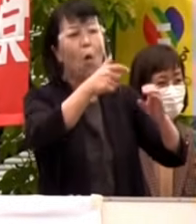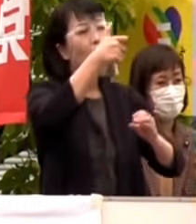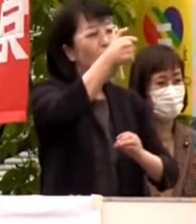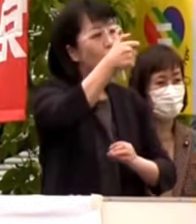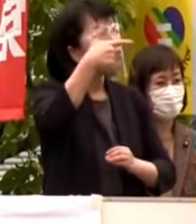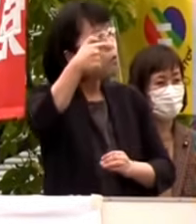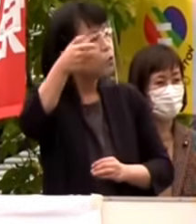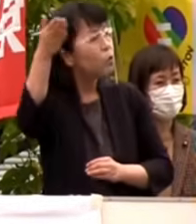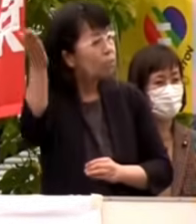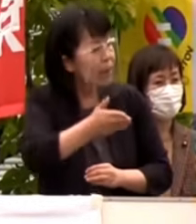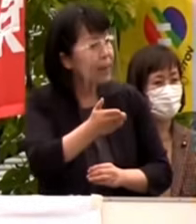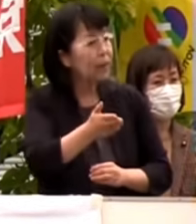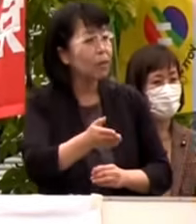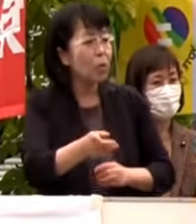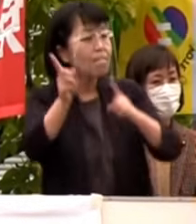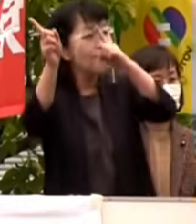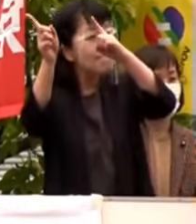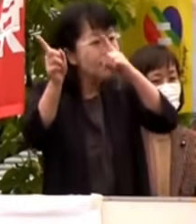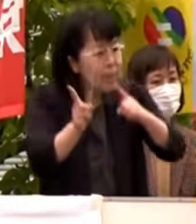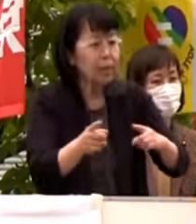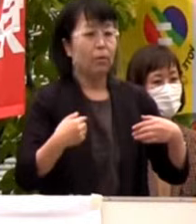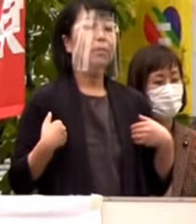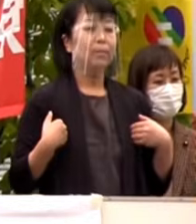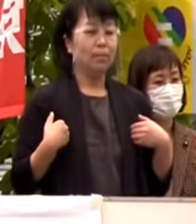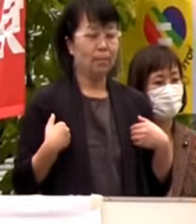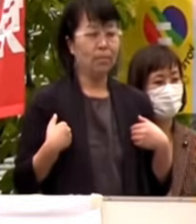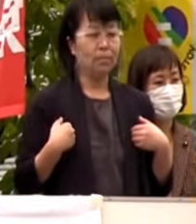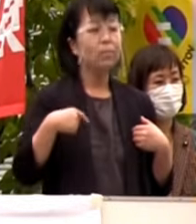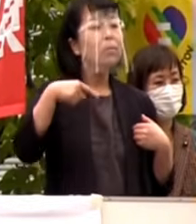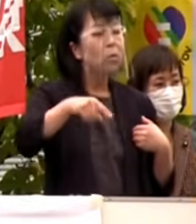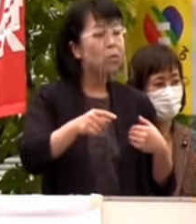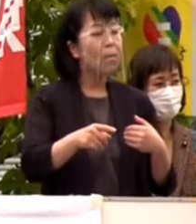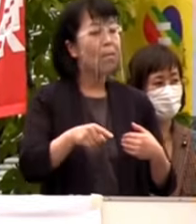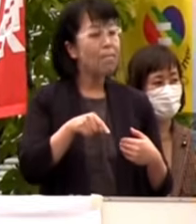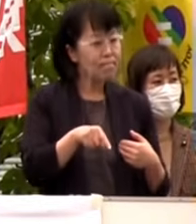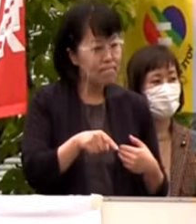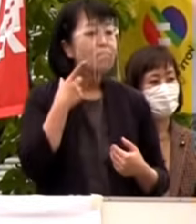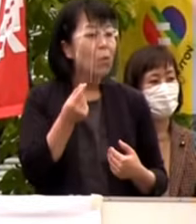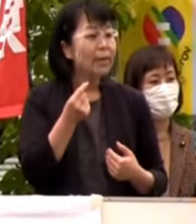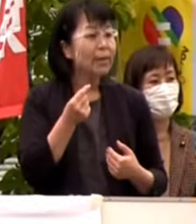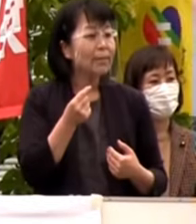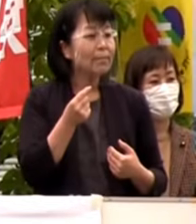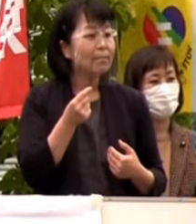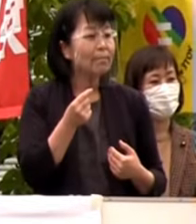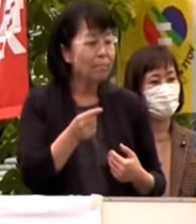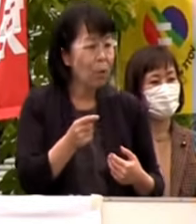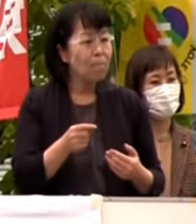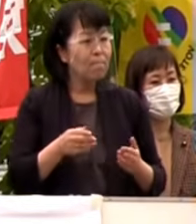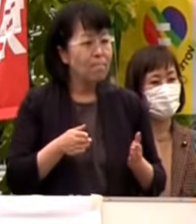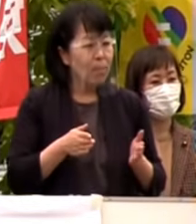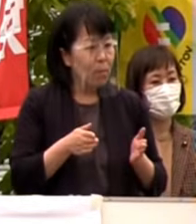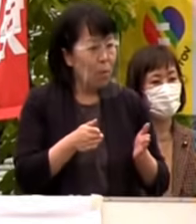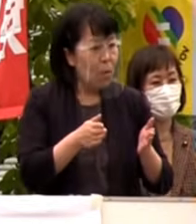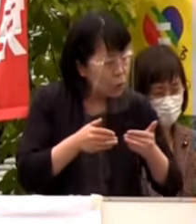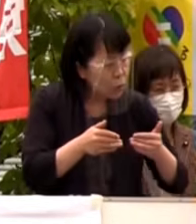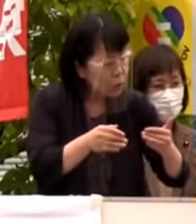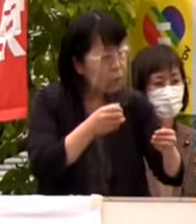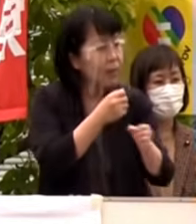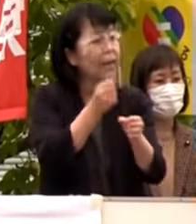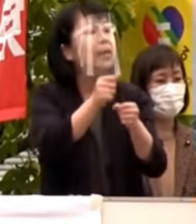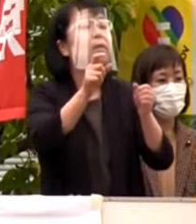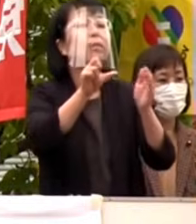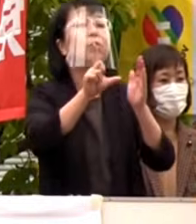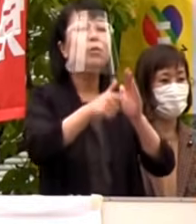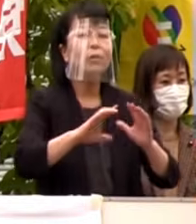60% 切り下げないといけない。この道をもし歩き通すことができなければ、地球